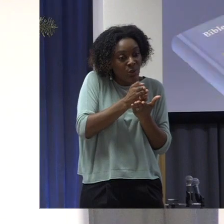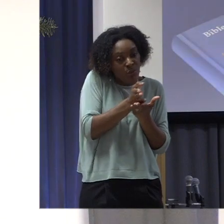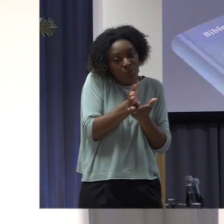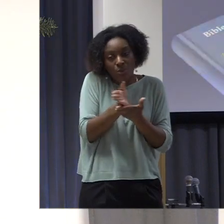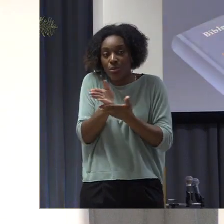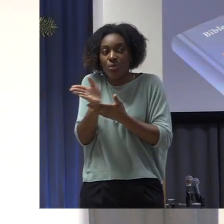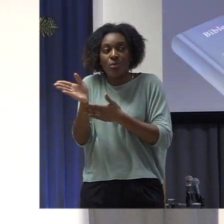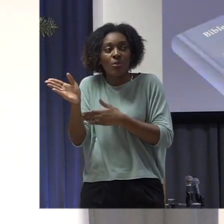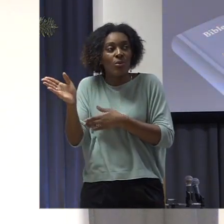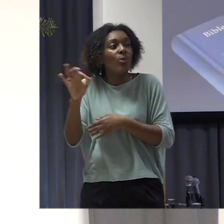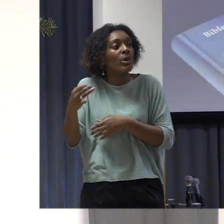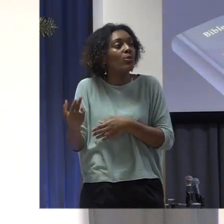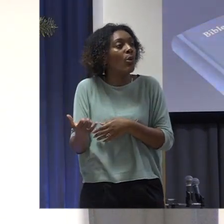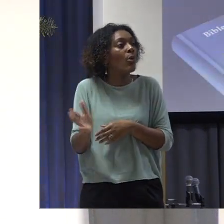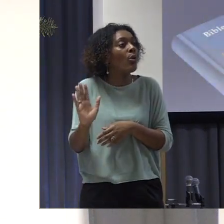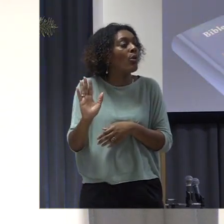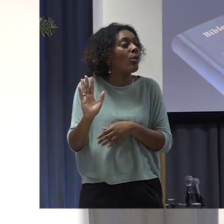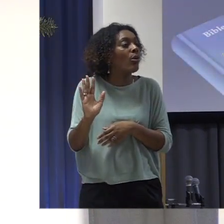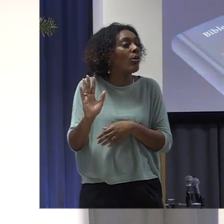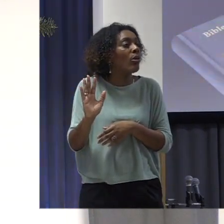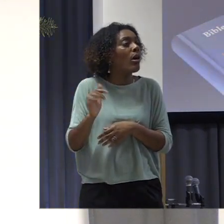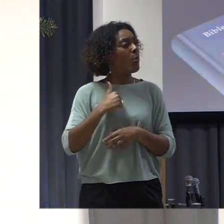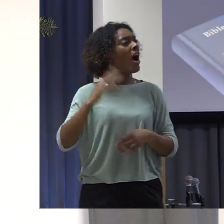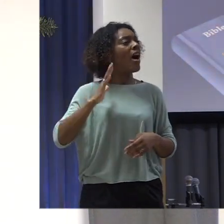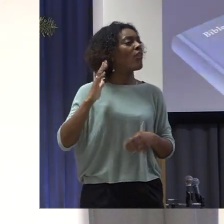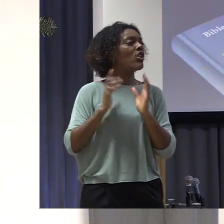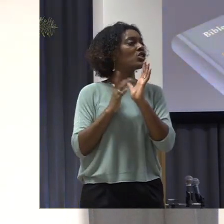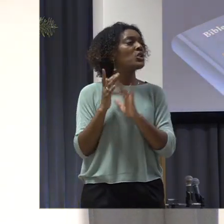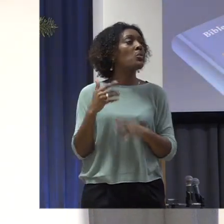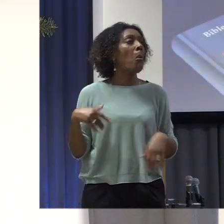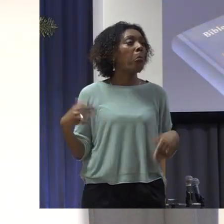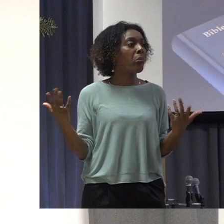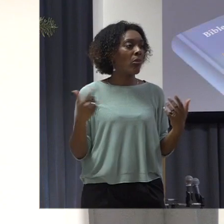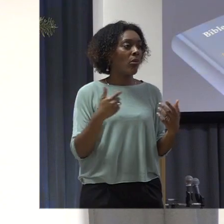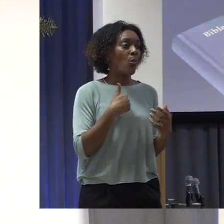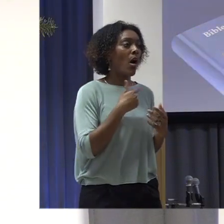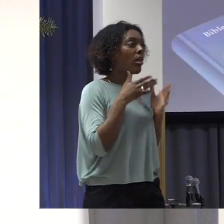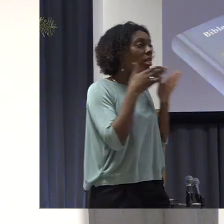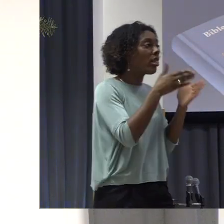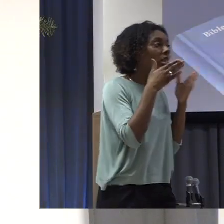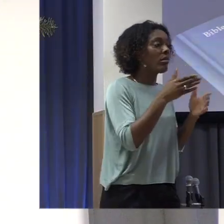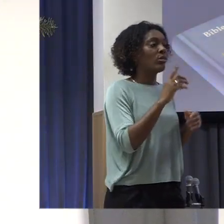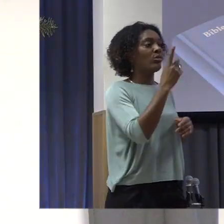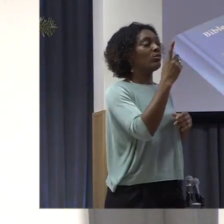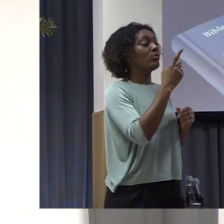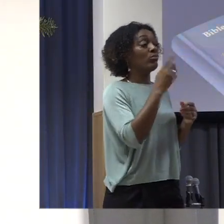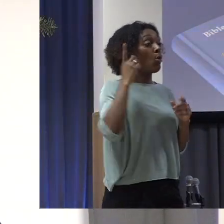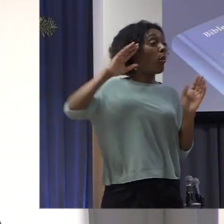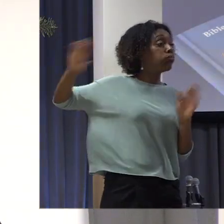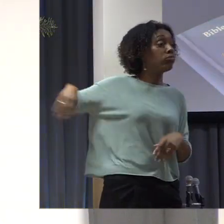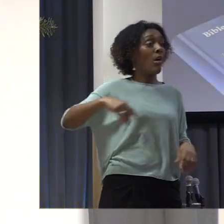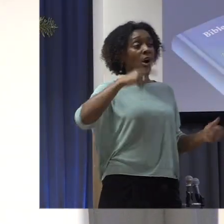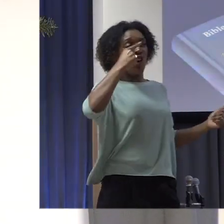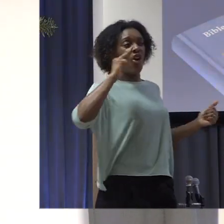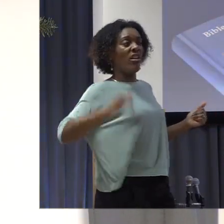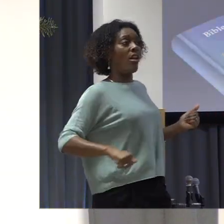Avant de connaître Dieu, avant d'entendre ce message, je pouvais très bien marcher vers la gloire des hommes, en étant orgueilleux,